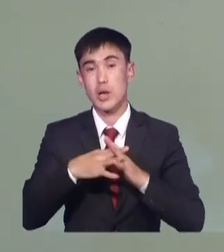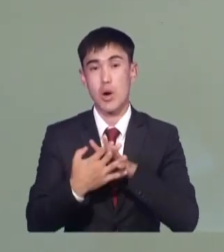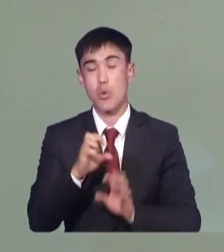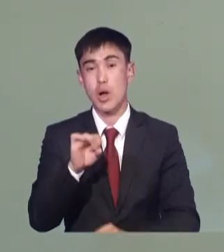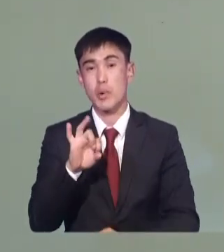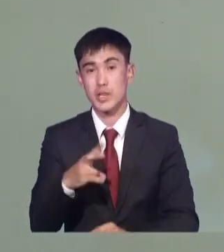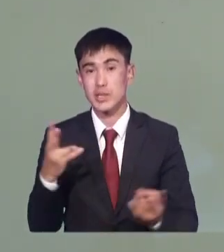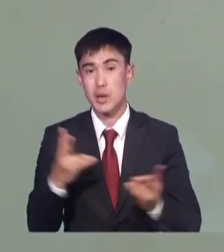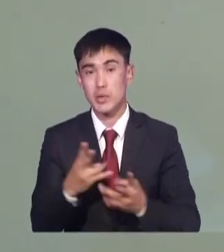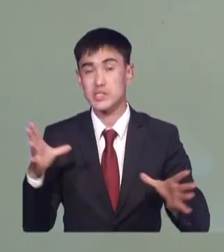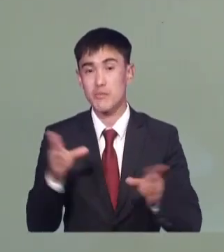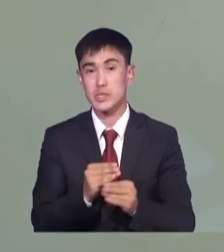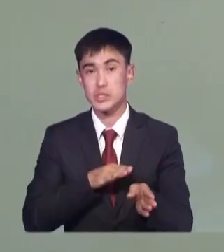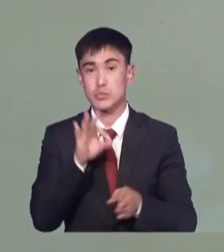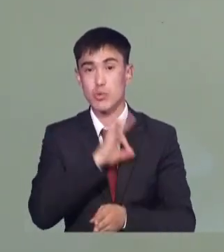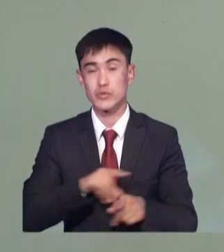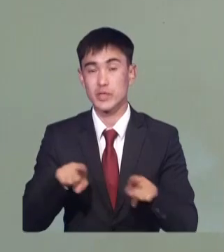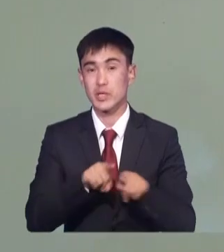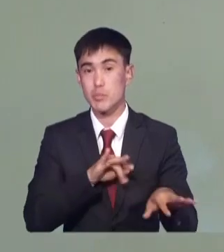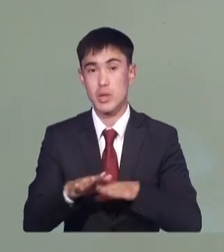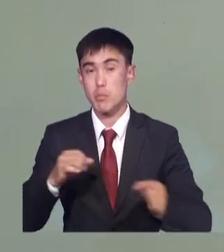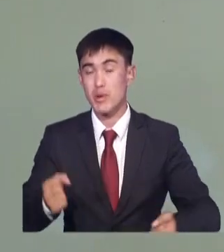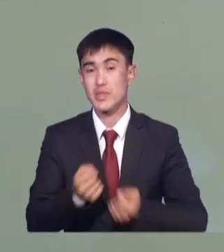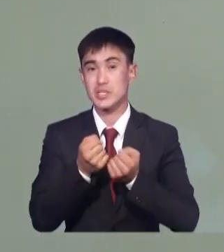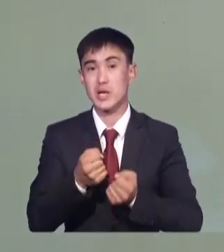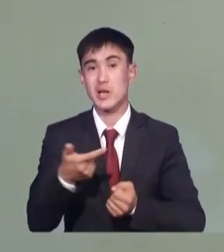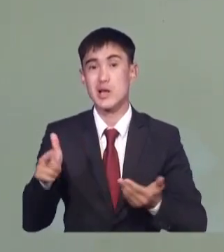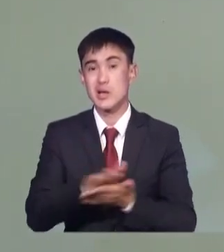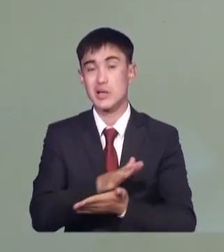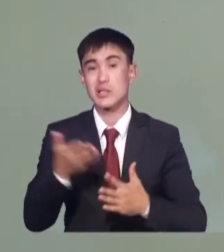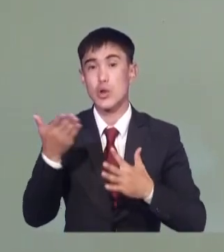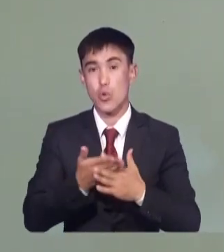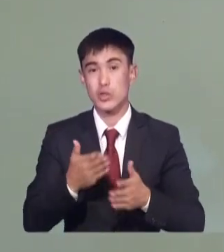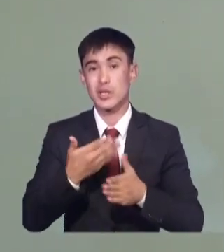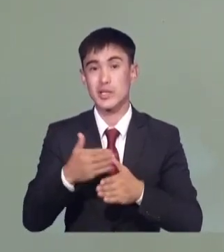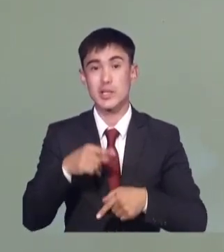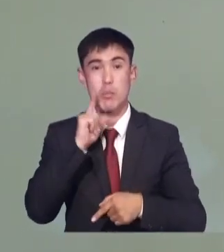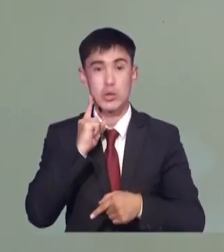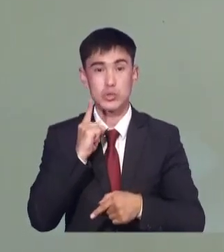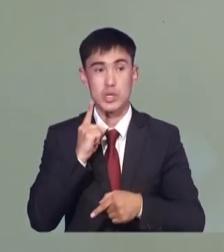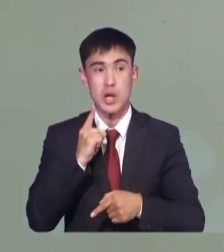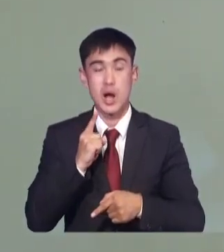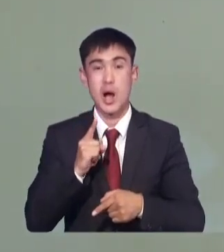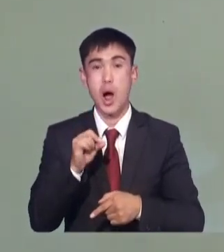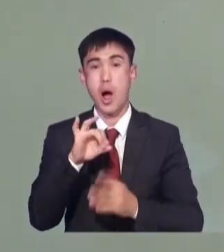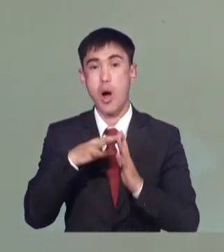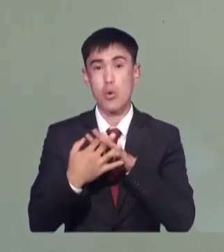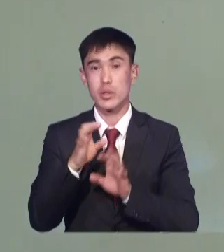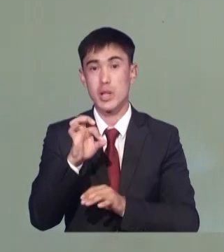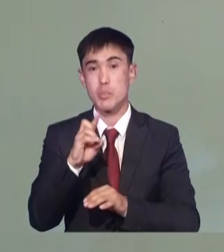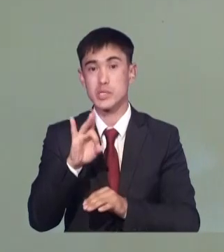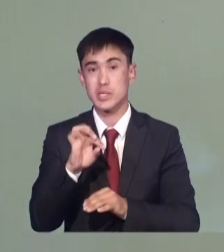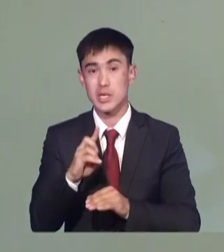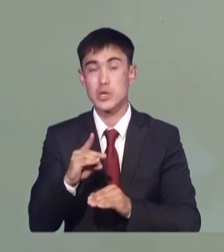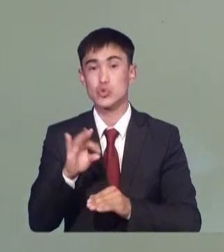Аманаты» необходимо совместно использовать такие меры поддержки, как гранты и льготные кредиты для молодежи, «Аул Ельбесыгы» – субсидируемые рабочие